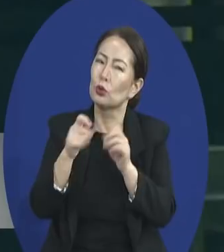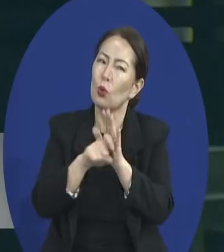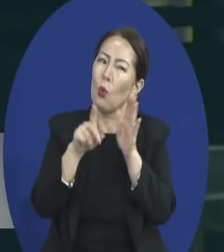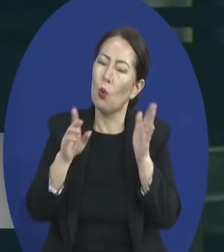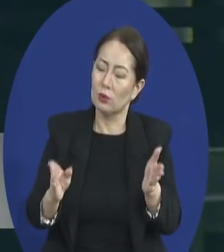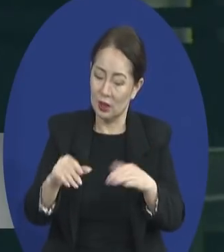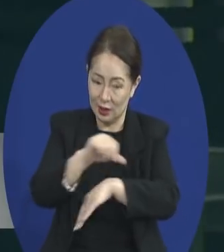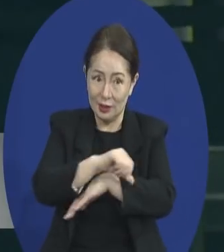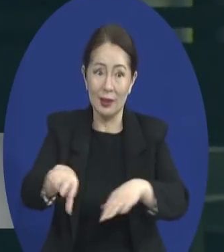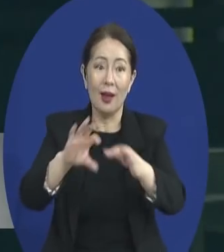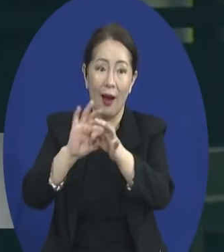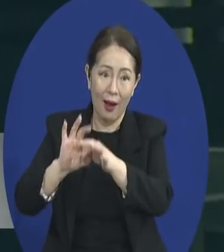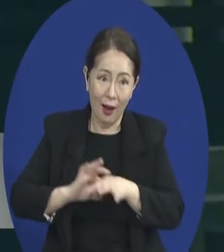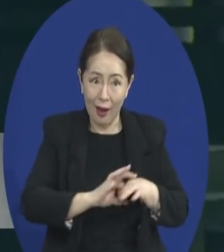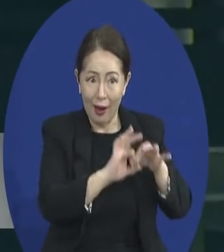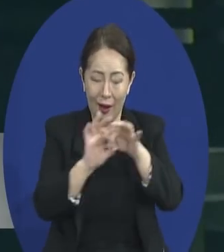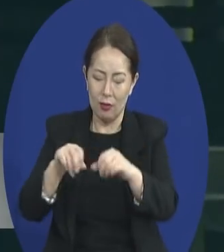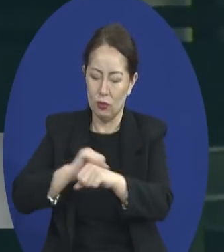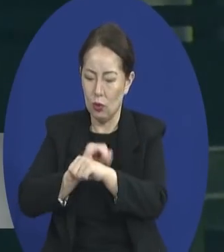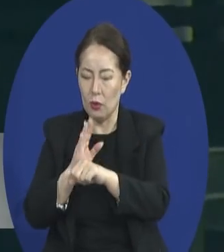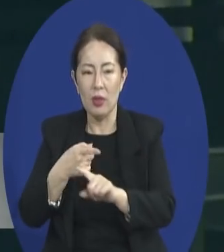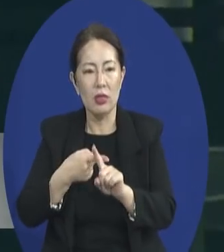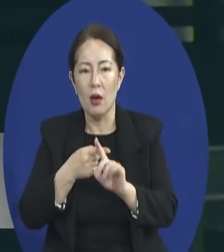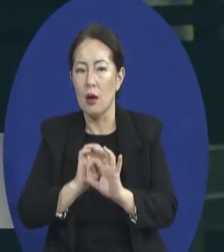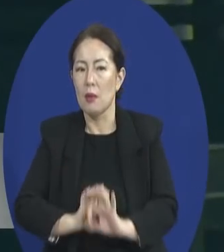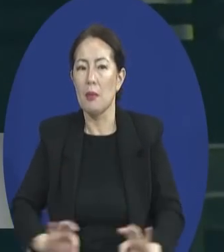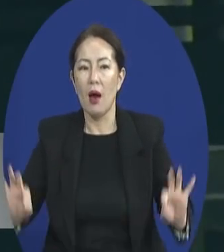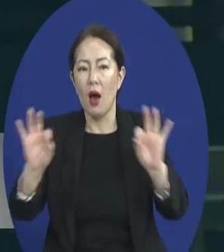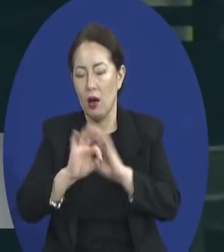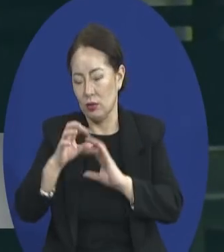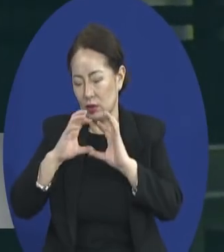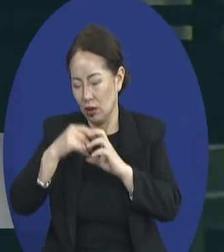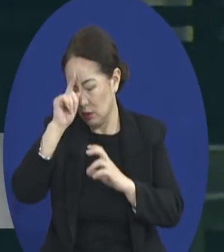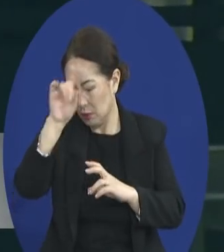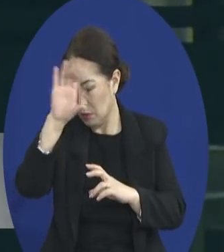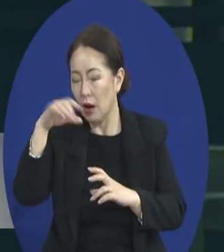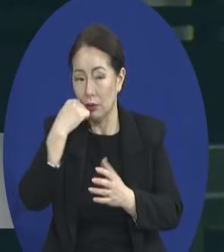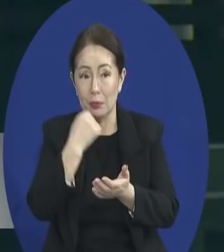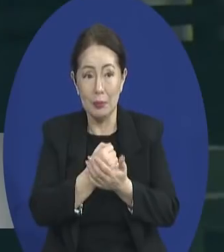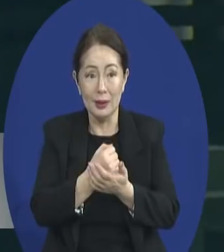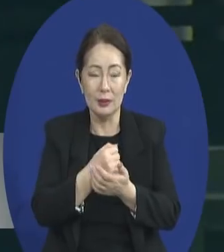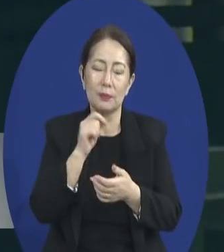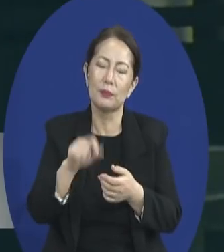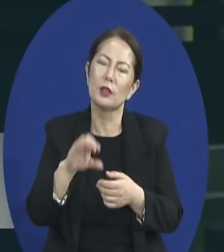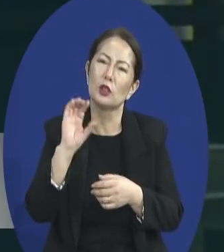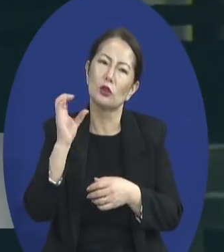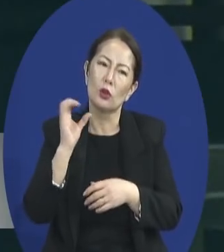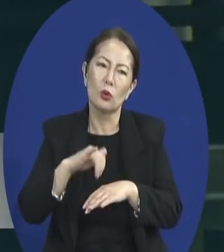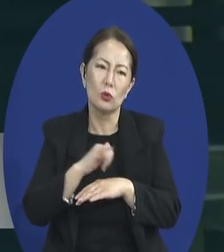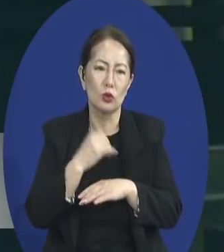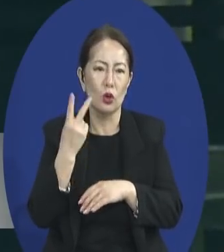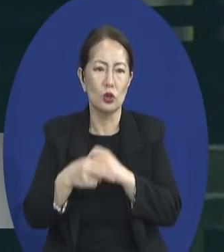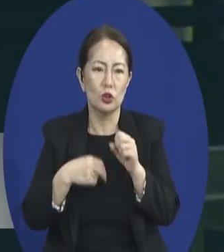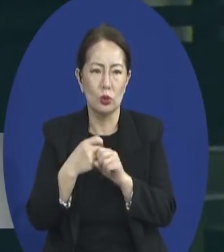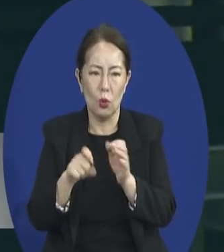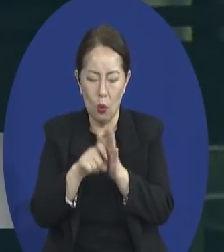тус улсын хувьд коронавирусны нэгч тохиолдол бүртгэгдээгүй гэж Дэлхийн эрүүл мэндийн байгууллагаас баталсан. Мөн Умар Солонгос улс бүтэн 2 жилийн